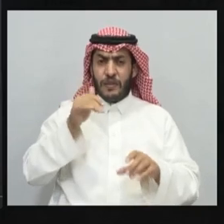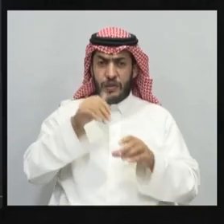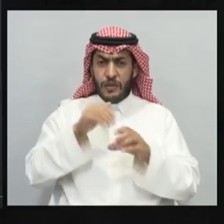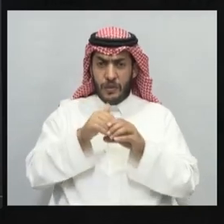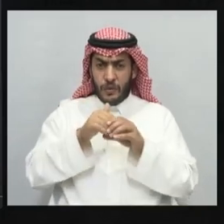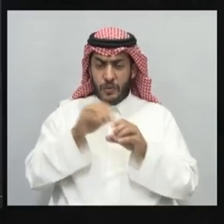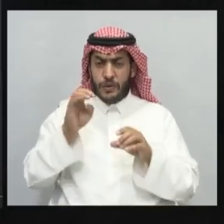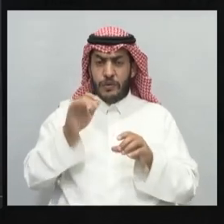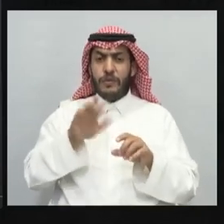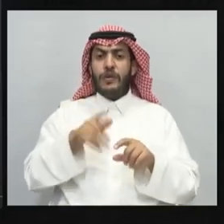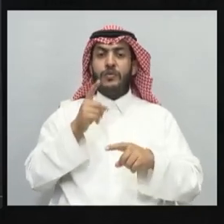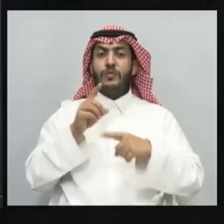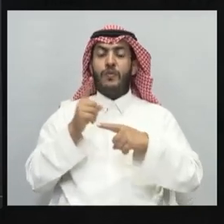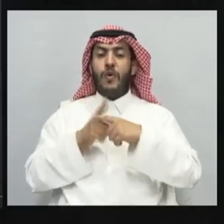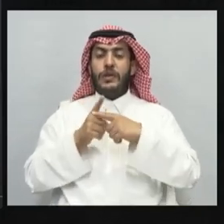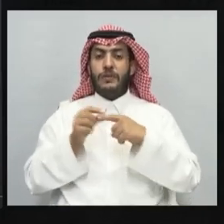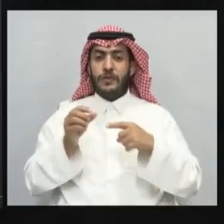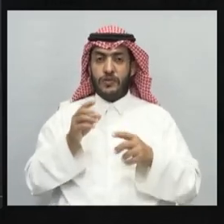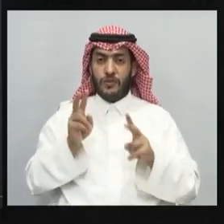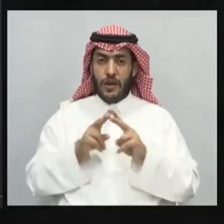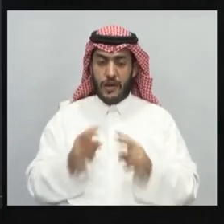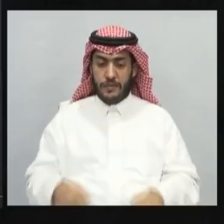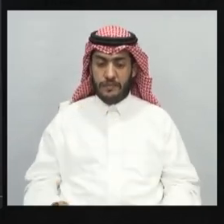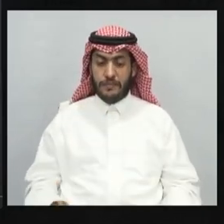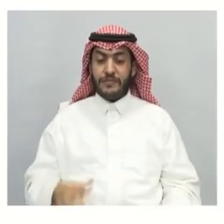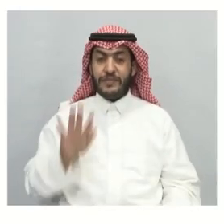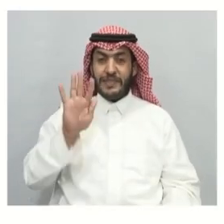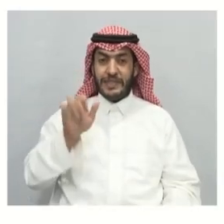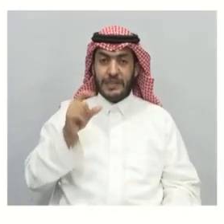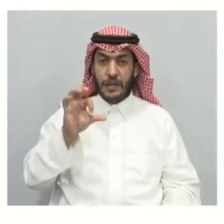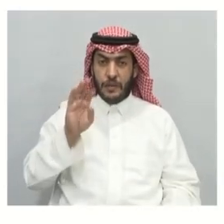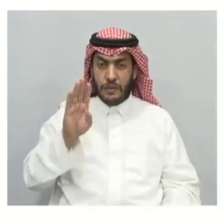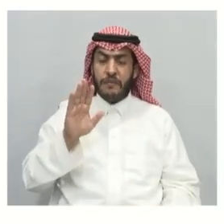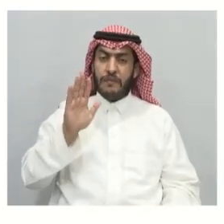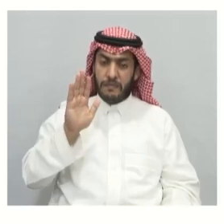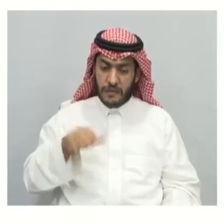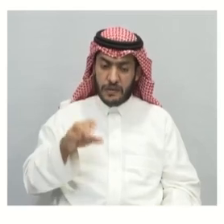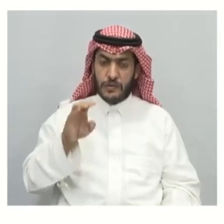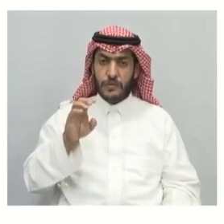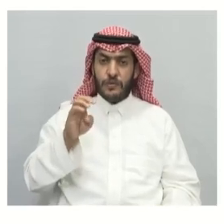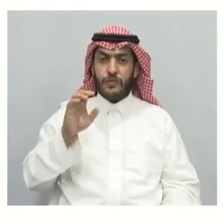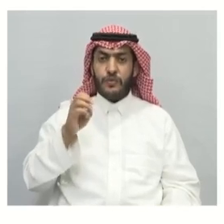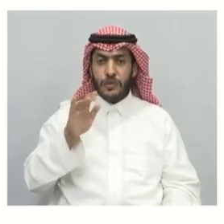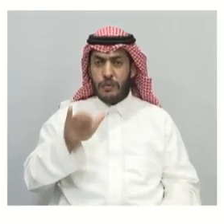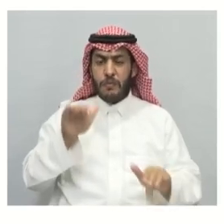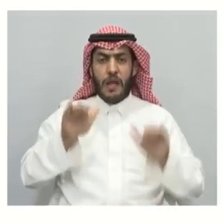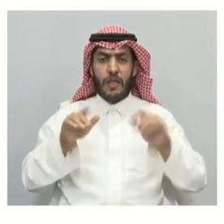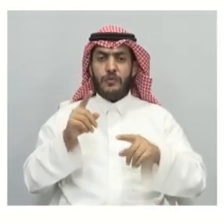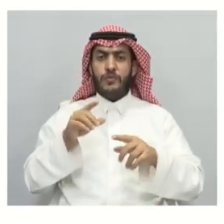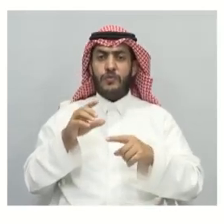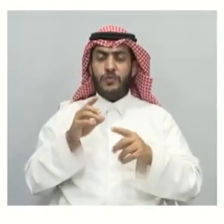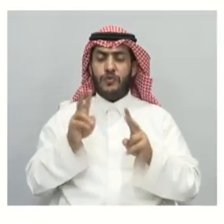جسيمات موجبه الشحنه جاء العالم شادوك قال برضه في جسيمات متعادله